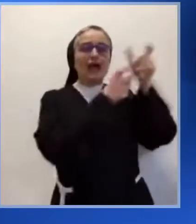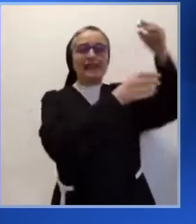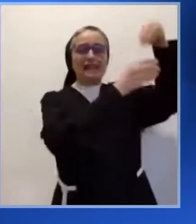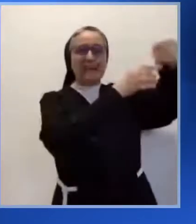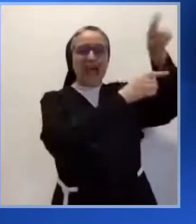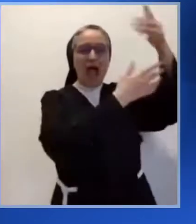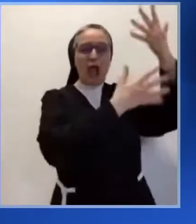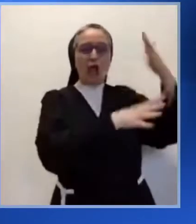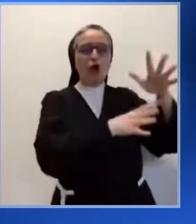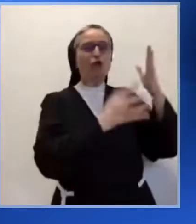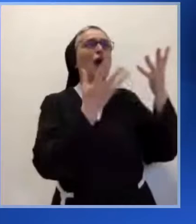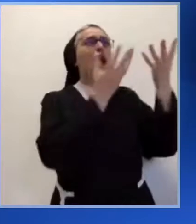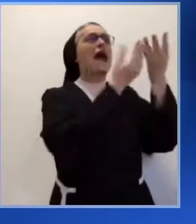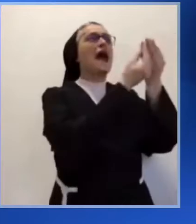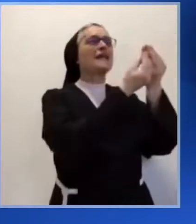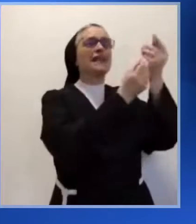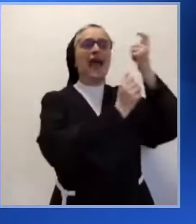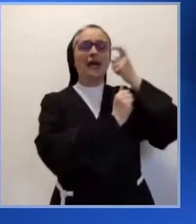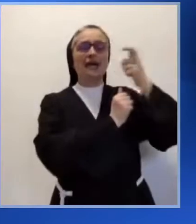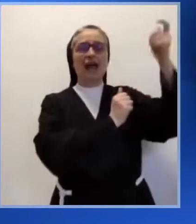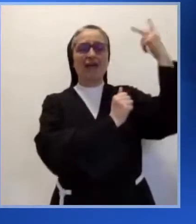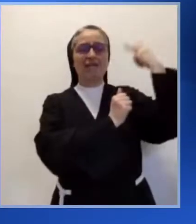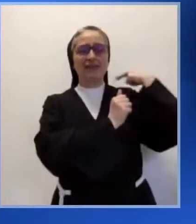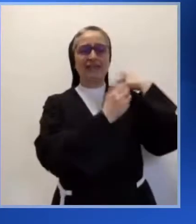infinita comunione d'amore e di vita.